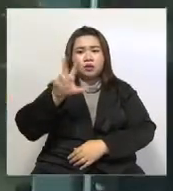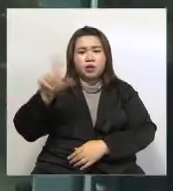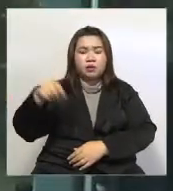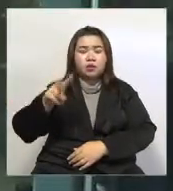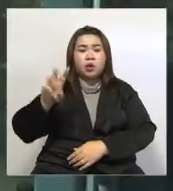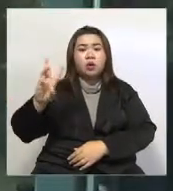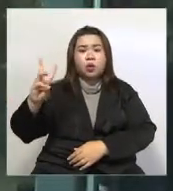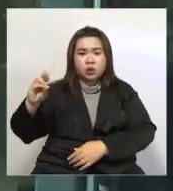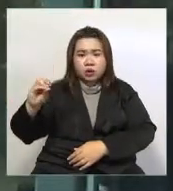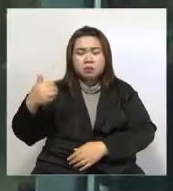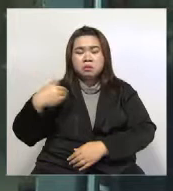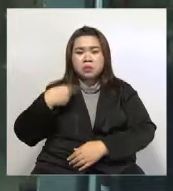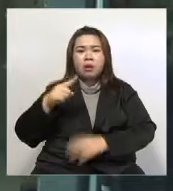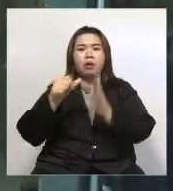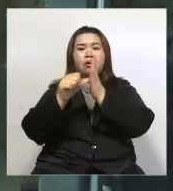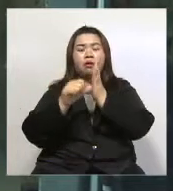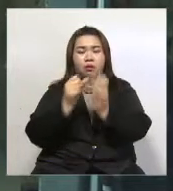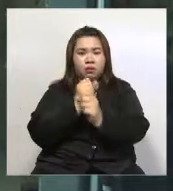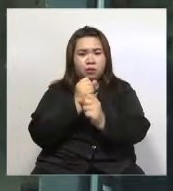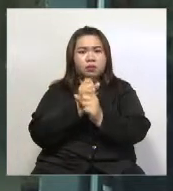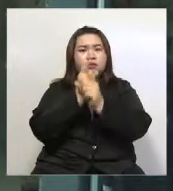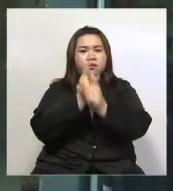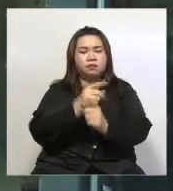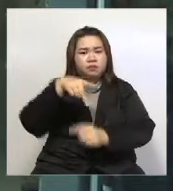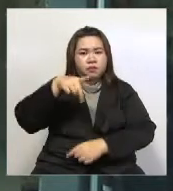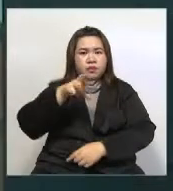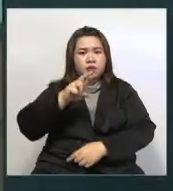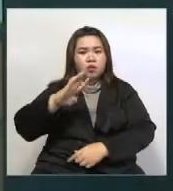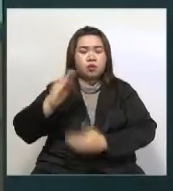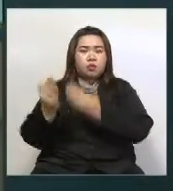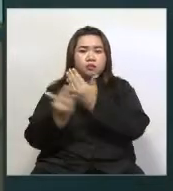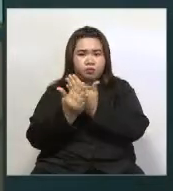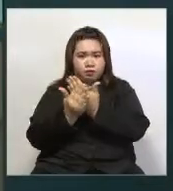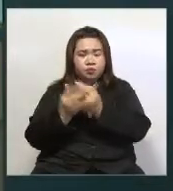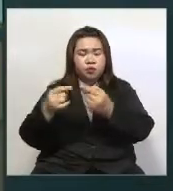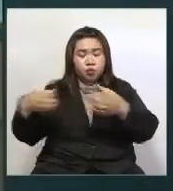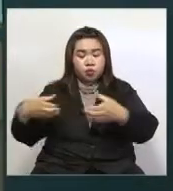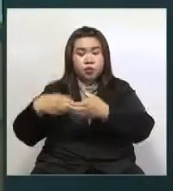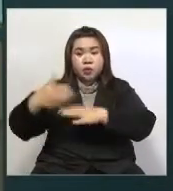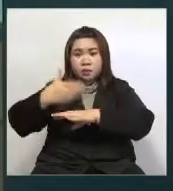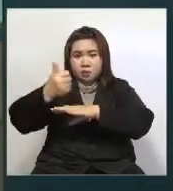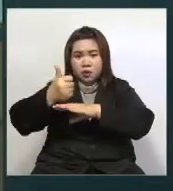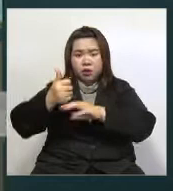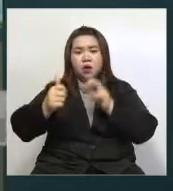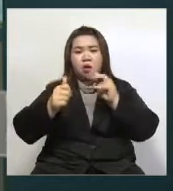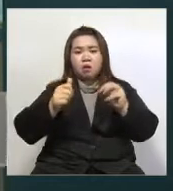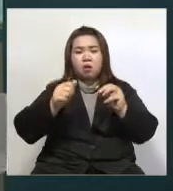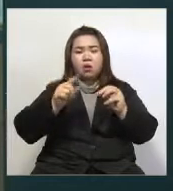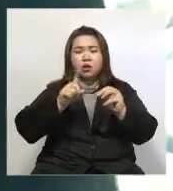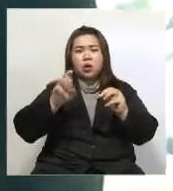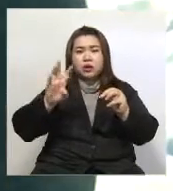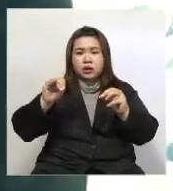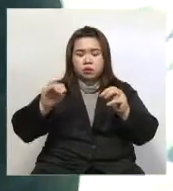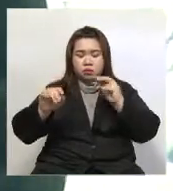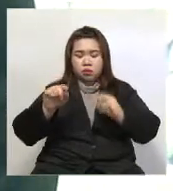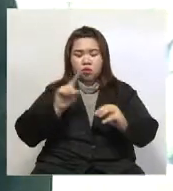53/2560ที่มีการแก้ไขการดำเนินการตามพระราชบัญญัติประกอบรัฐธรรมนูญว่าด้วยพรรคการเมืองมาตรา140และมาต